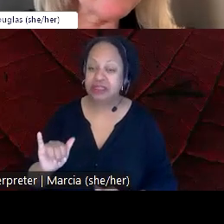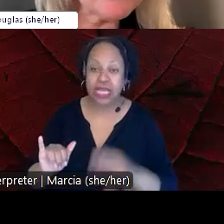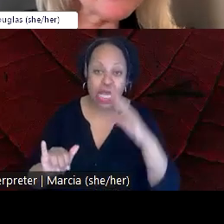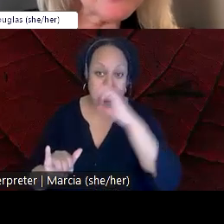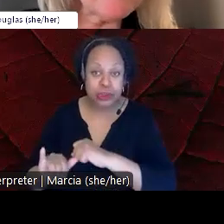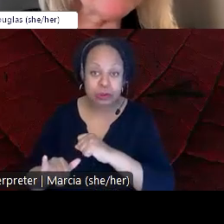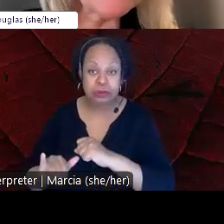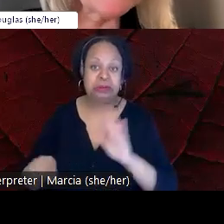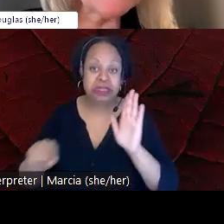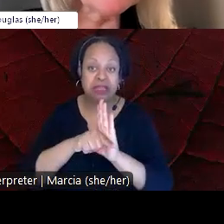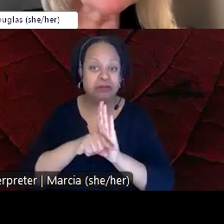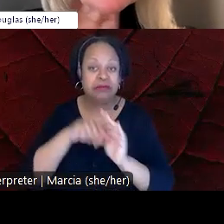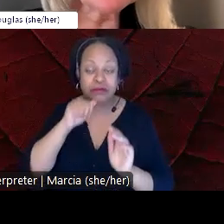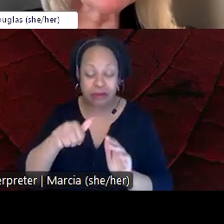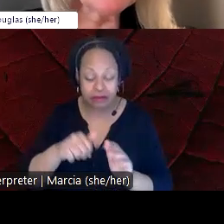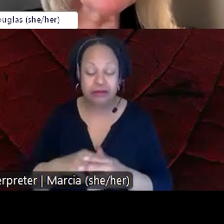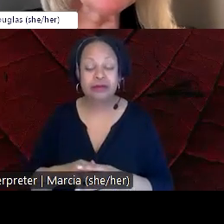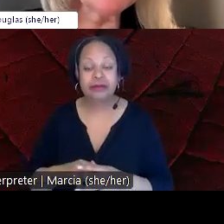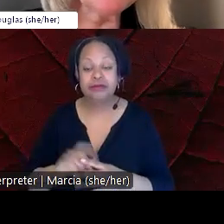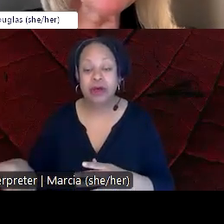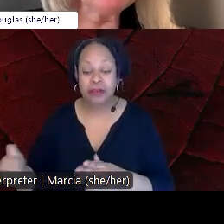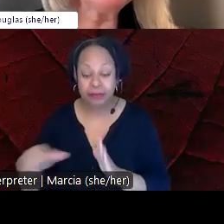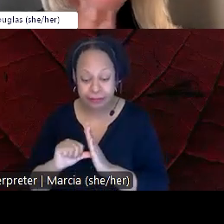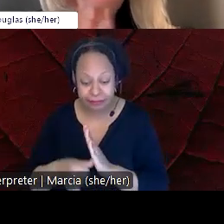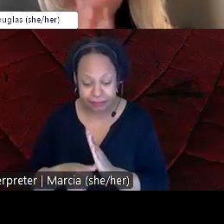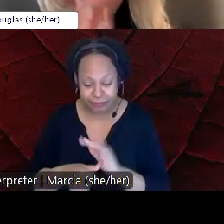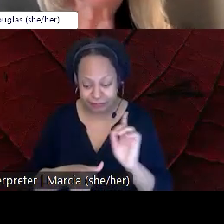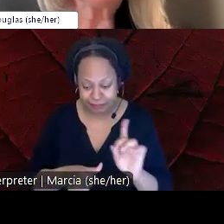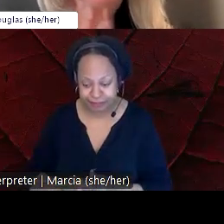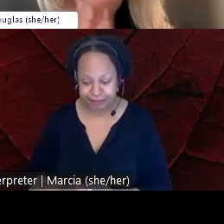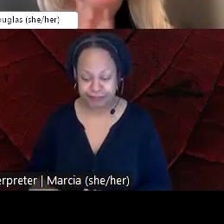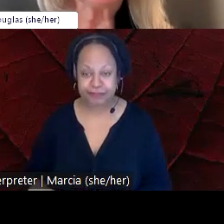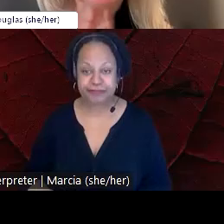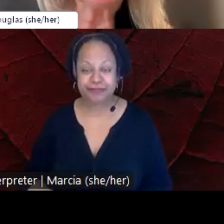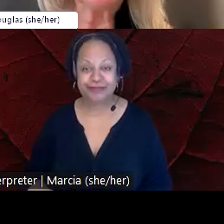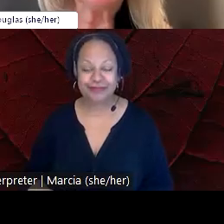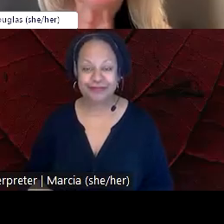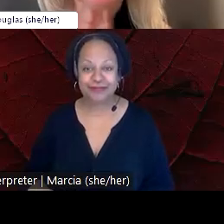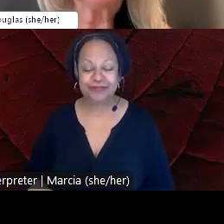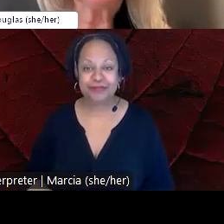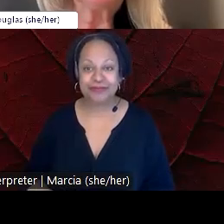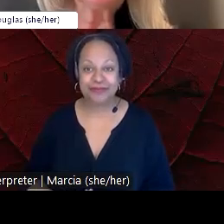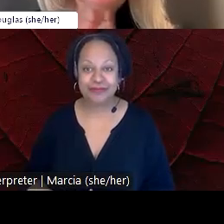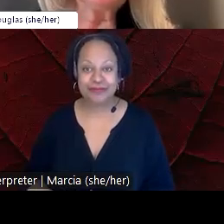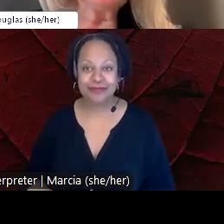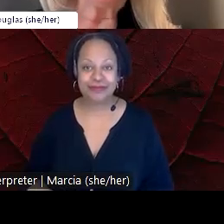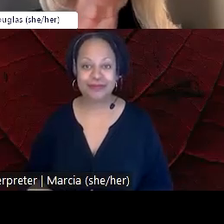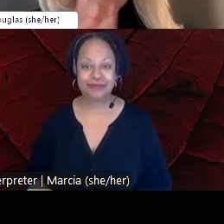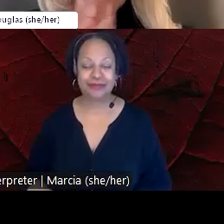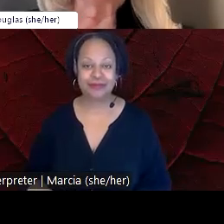calme, un affect discret et différentes façons d'être dans le monde. Alors, si vous voulez bien me donner une petite